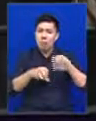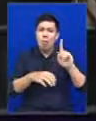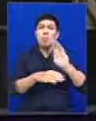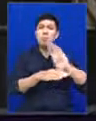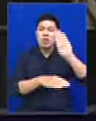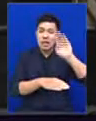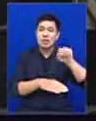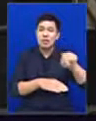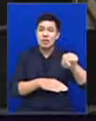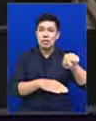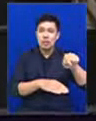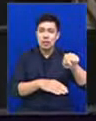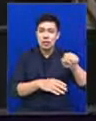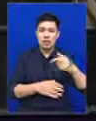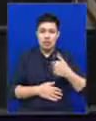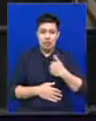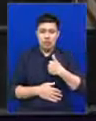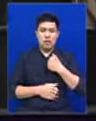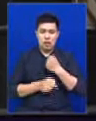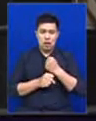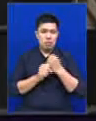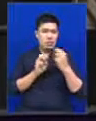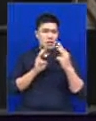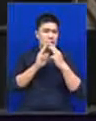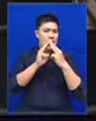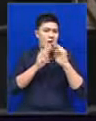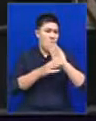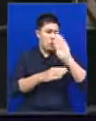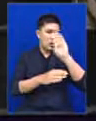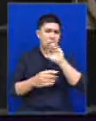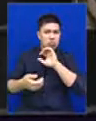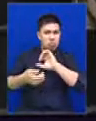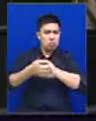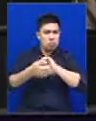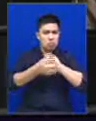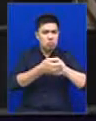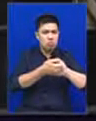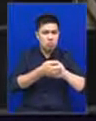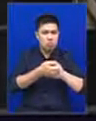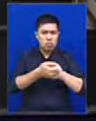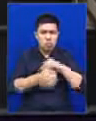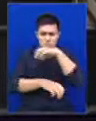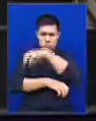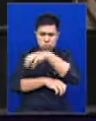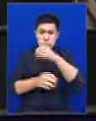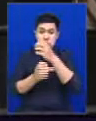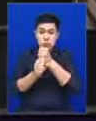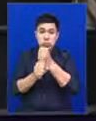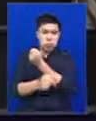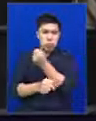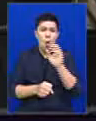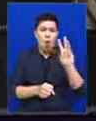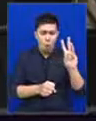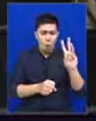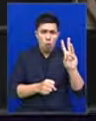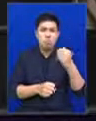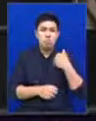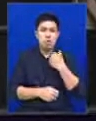นซึ่งเราเนี่ยทำสัญญากับบริษัทต่างๆไว้นะครับ6โรงหล่อมีอยู่5โรง